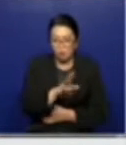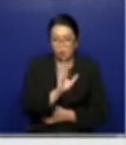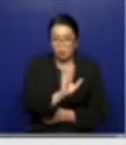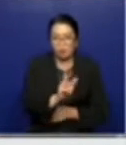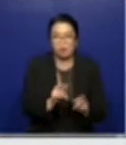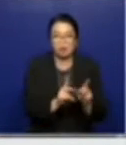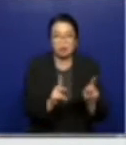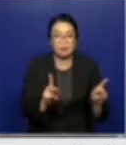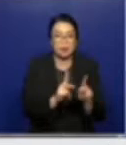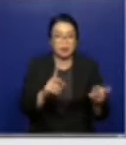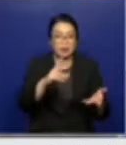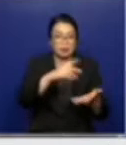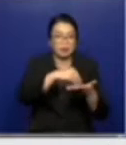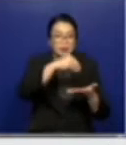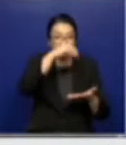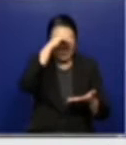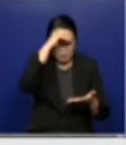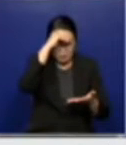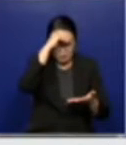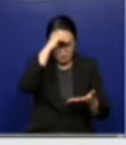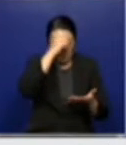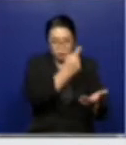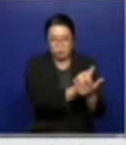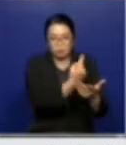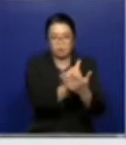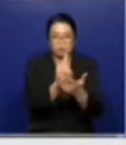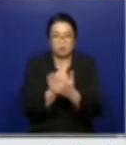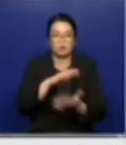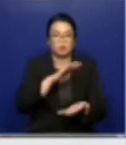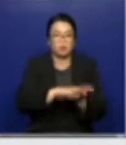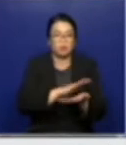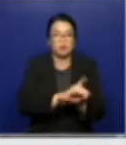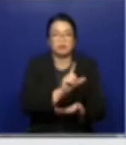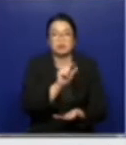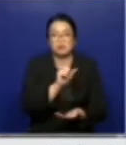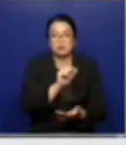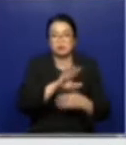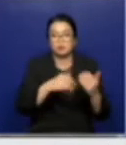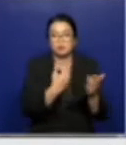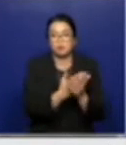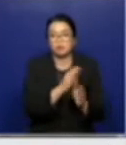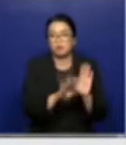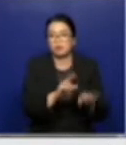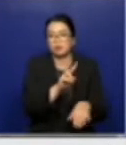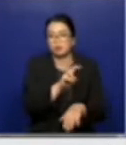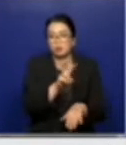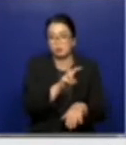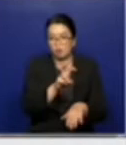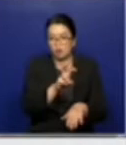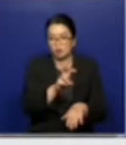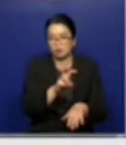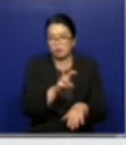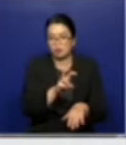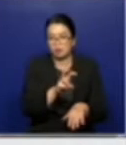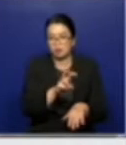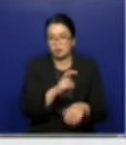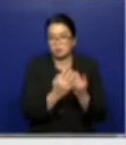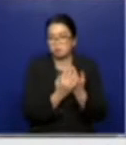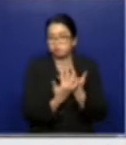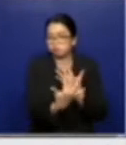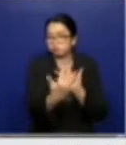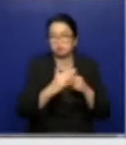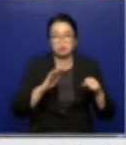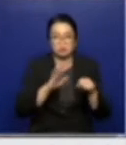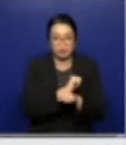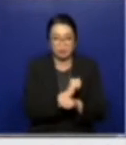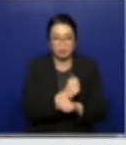การนักเรียนกว่า20โรงเรียนจำนวน200คนเศษเต็มห้องประชุมโดยสภาได้เชิญ